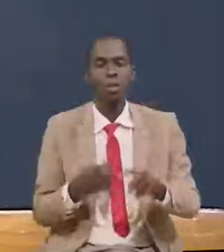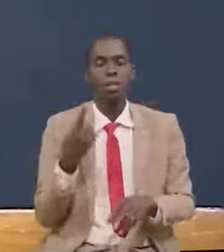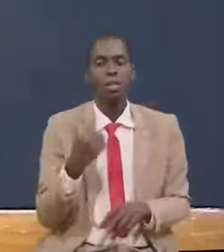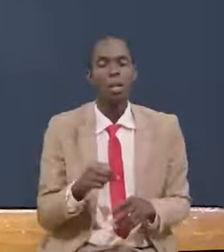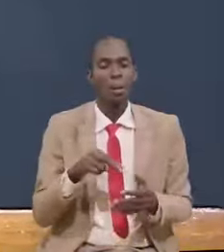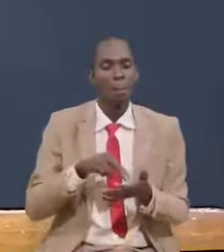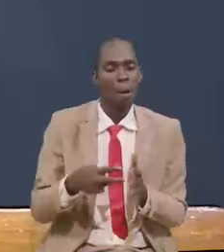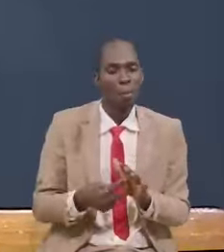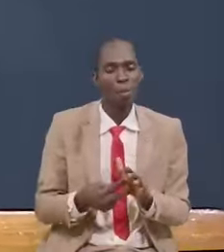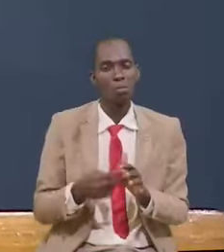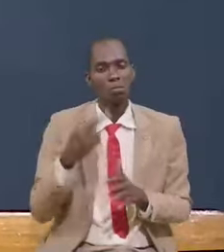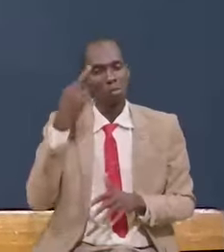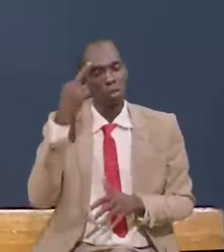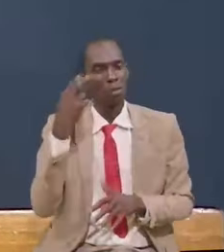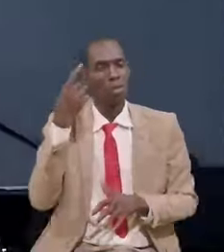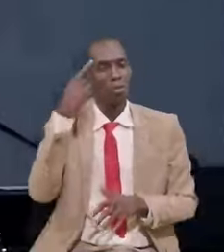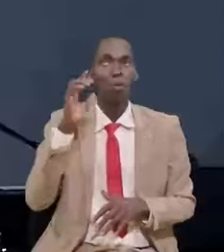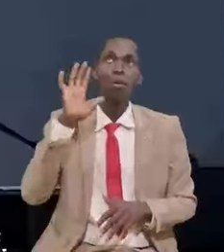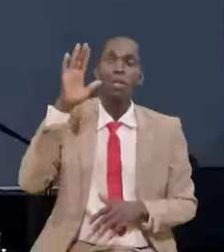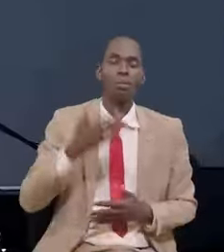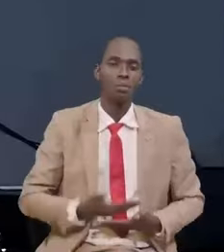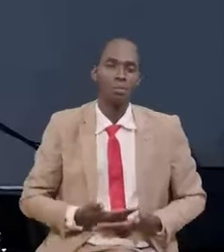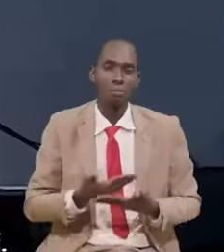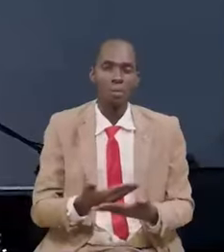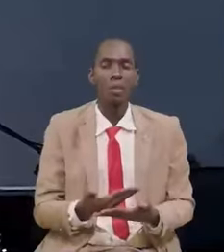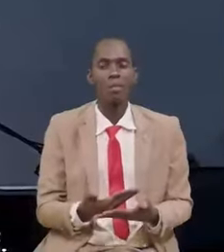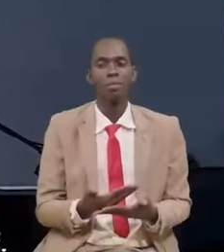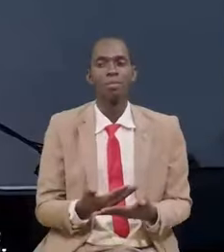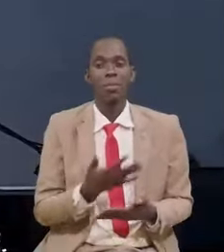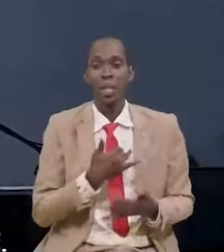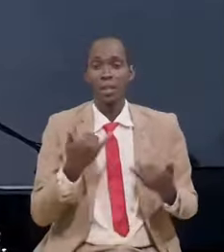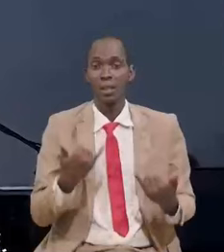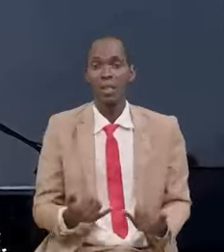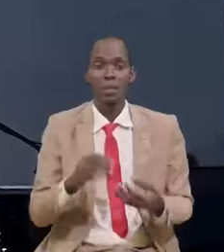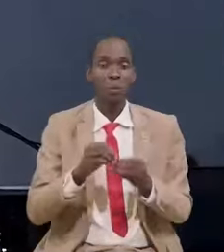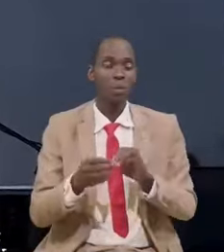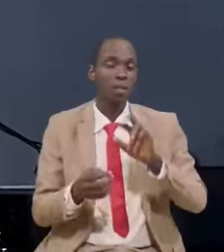Deuxièmement, c'est le but de sa naissance. Maintenant, le troisième élément.